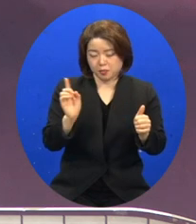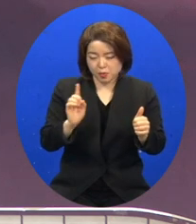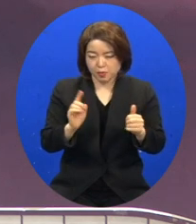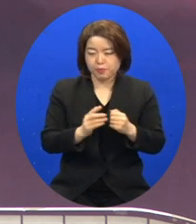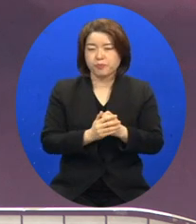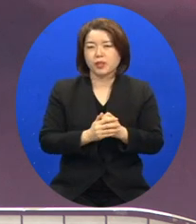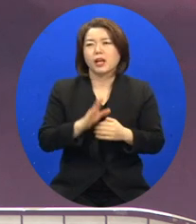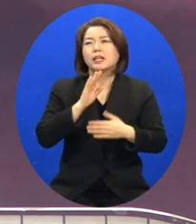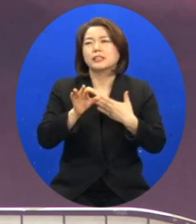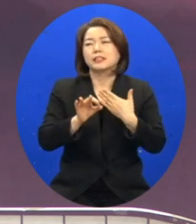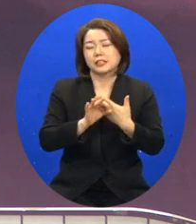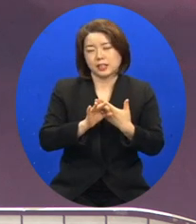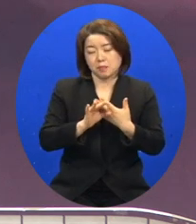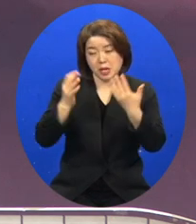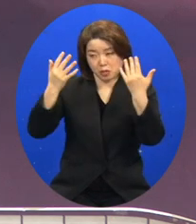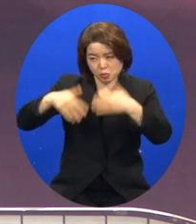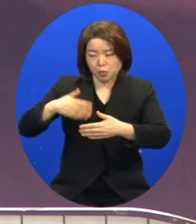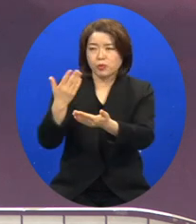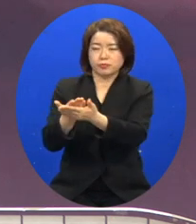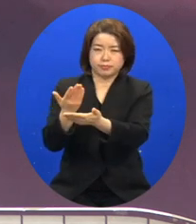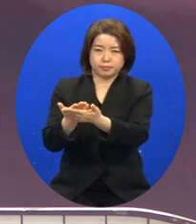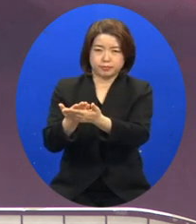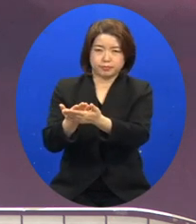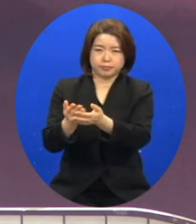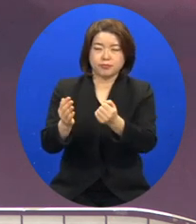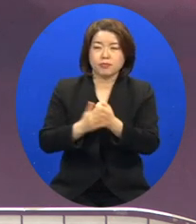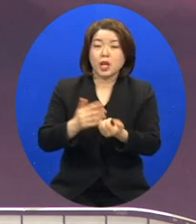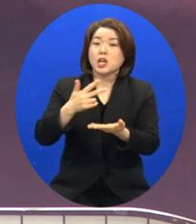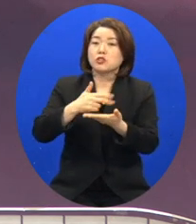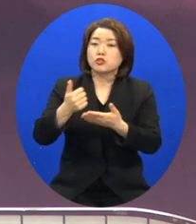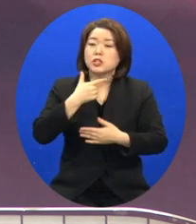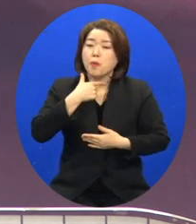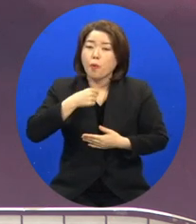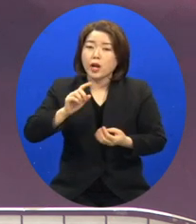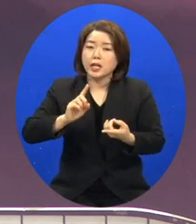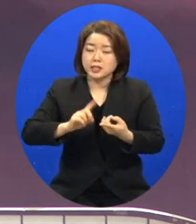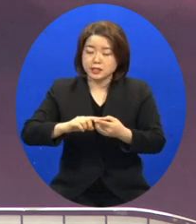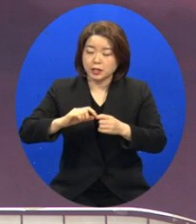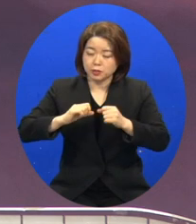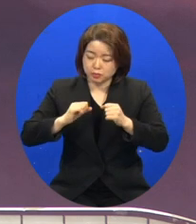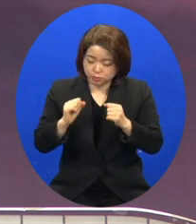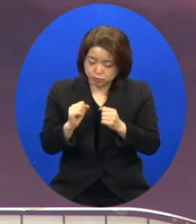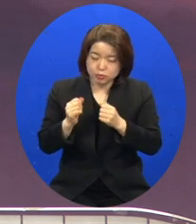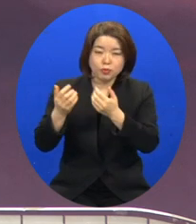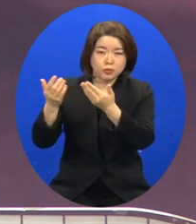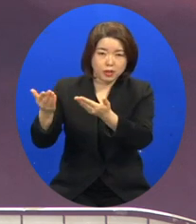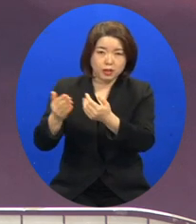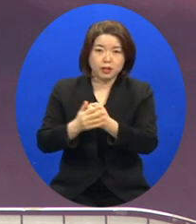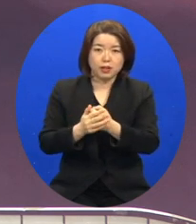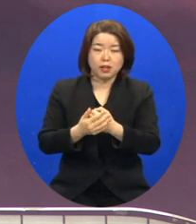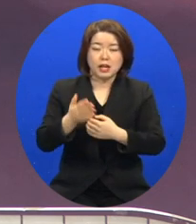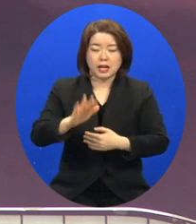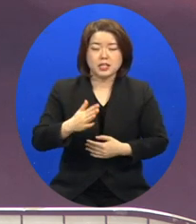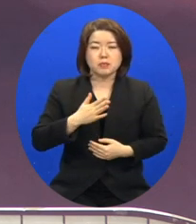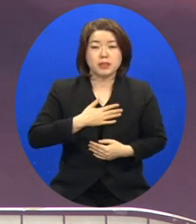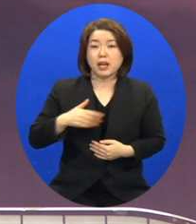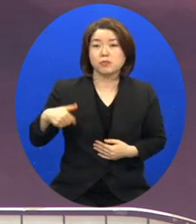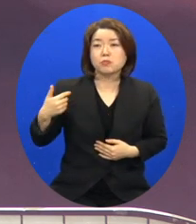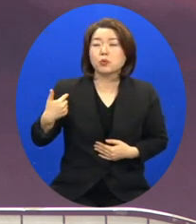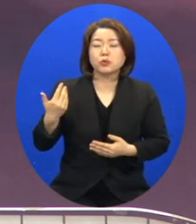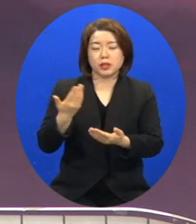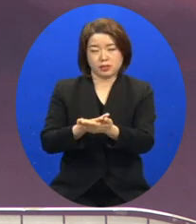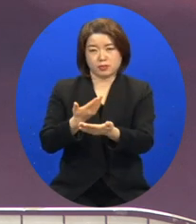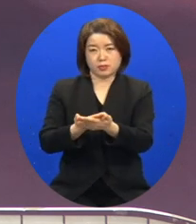말씀을 드렸습니다 주님이 원하시는 대로 하시되 저는 모르게 주세요